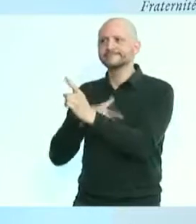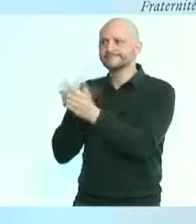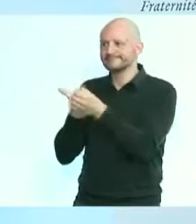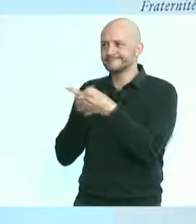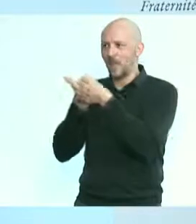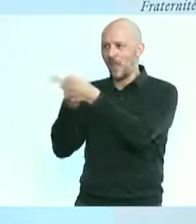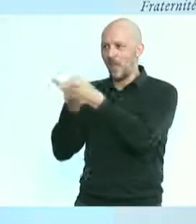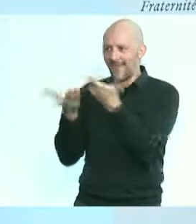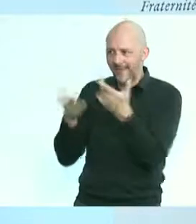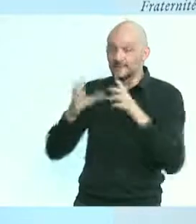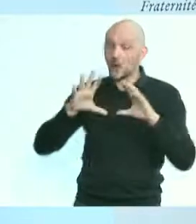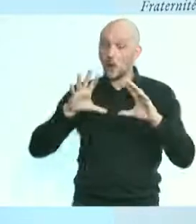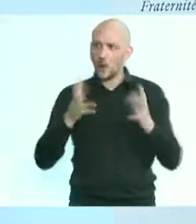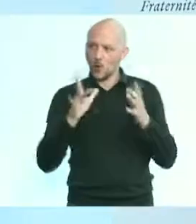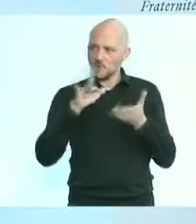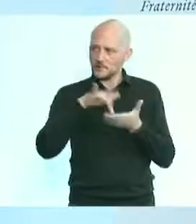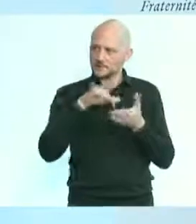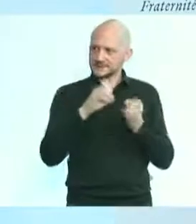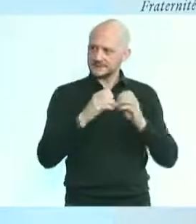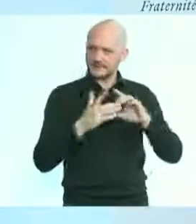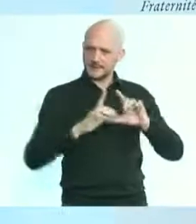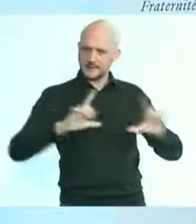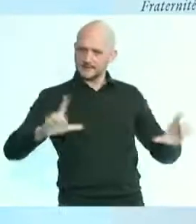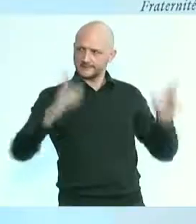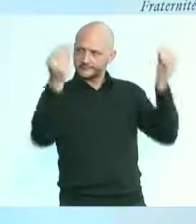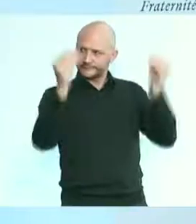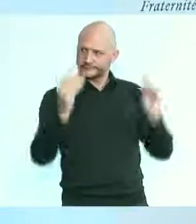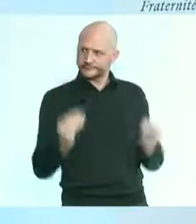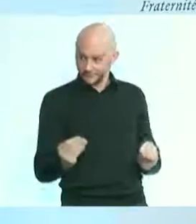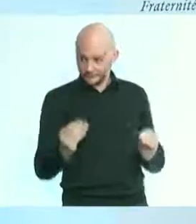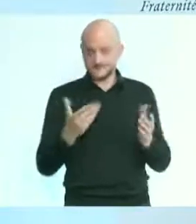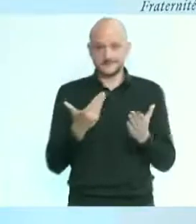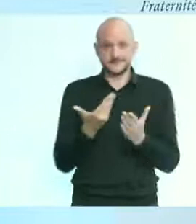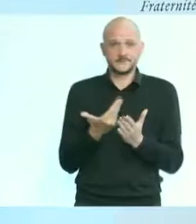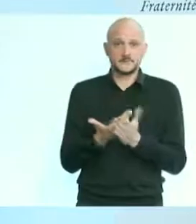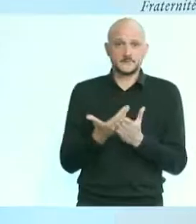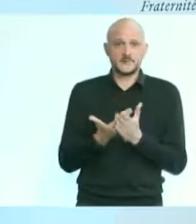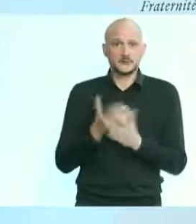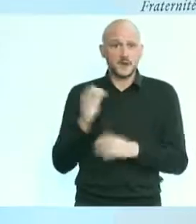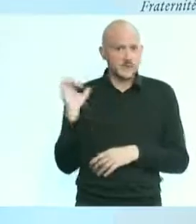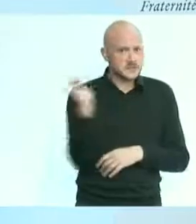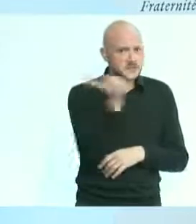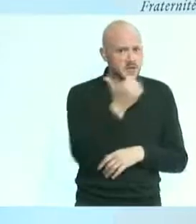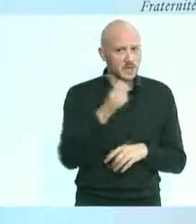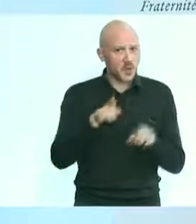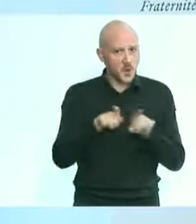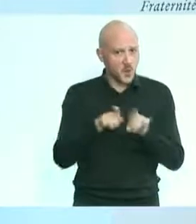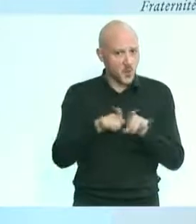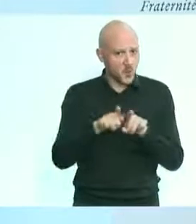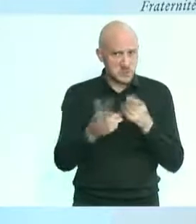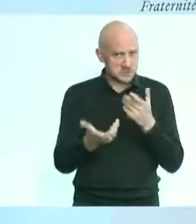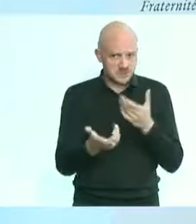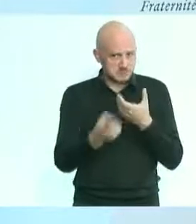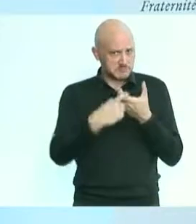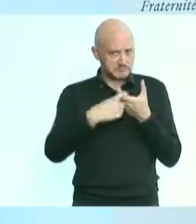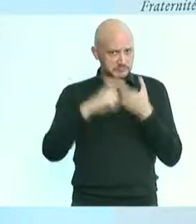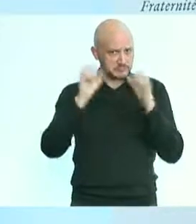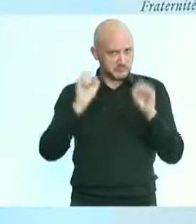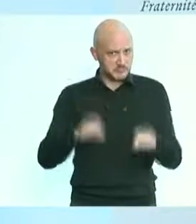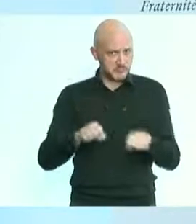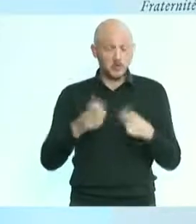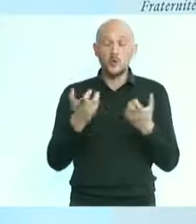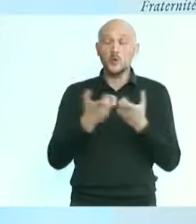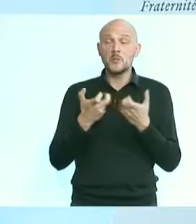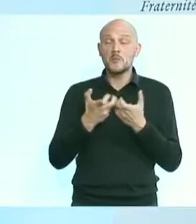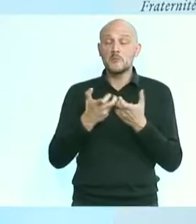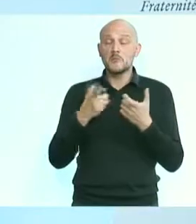le faire, donc acceslibre.info. Vous pouvez vous-même, à l'occasion d'un déplacement dans un commerce, ça